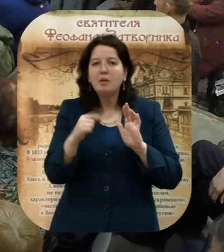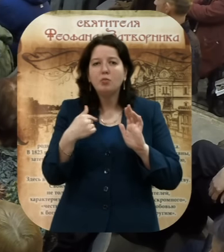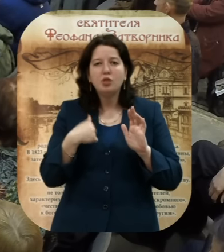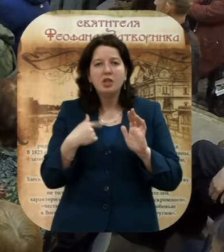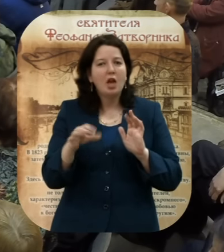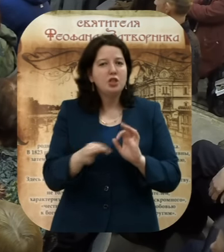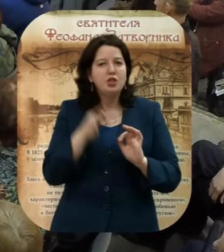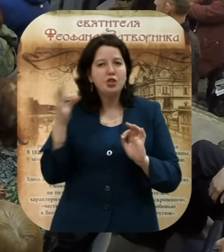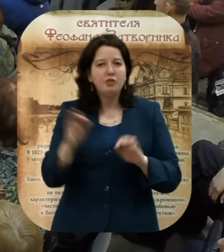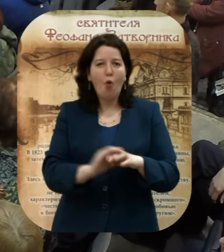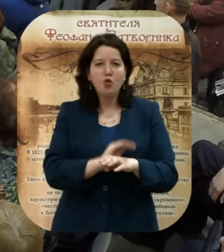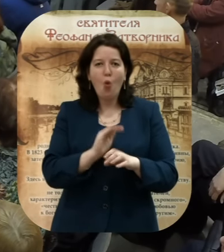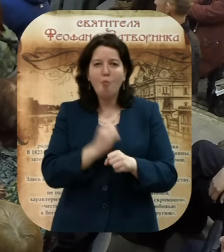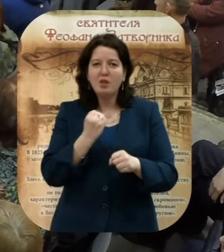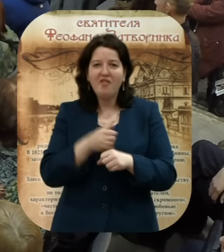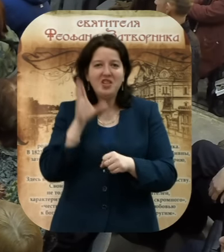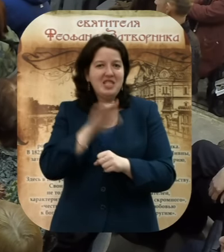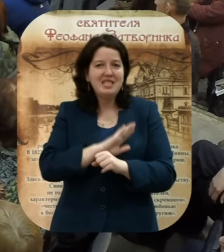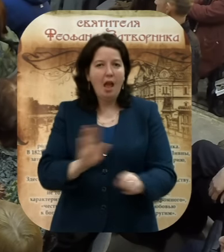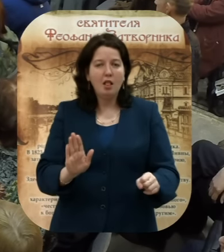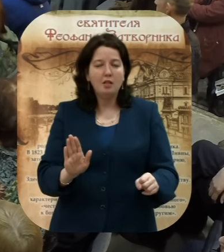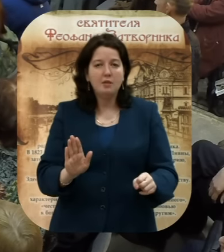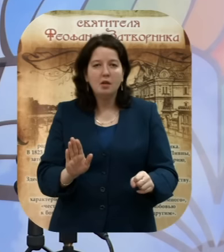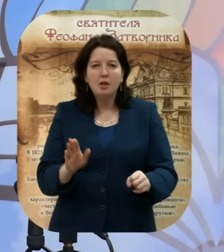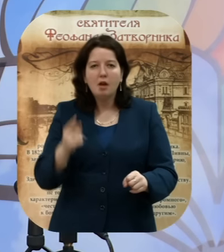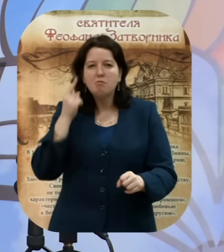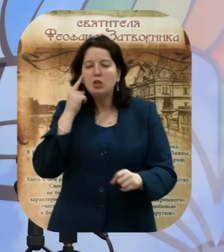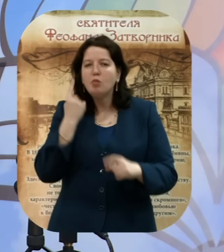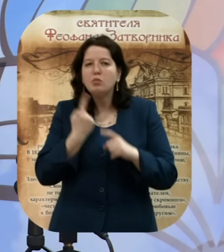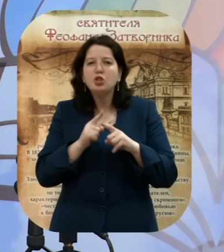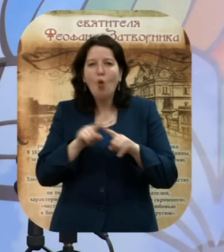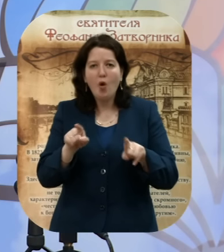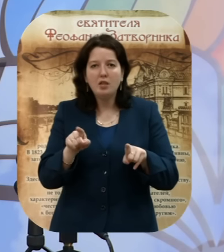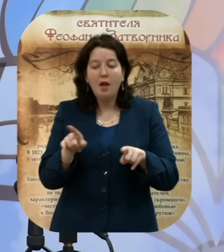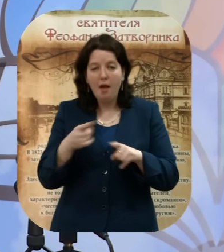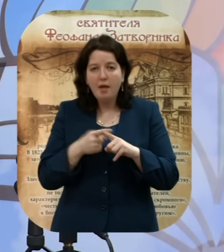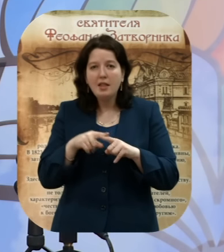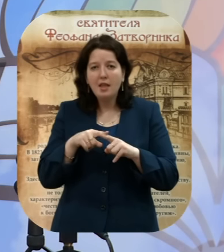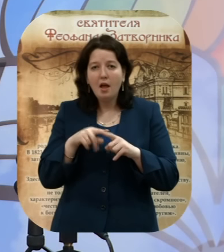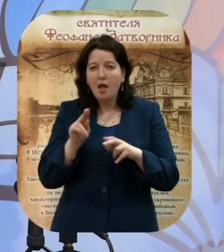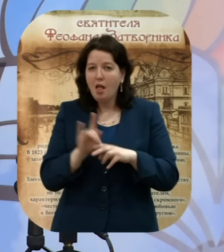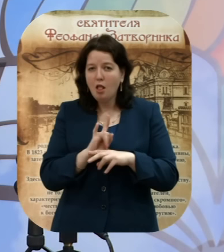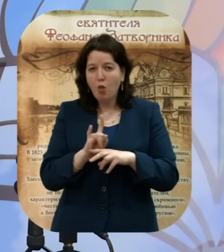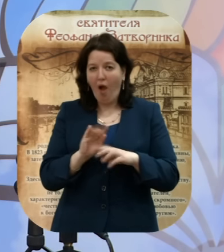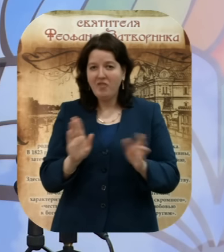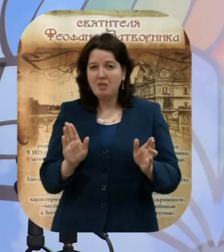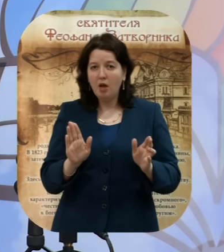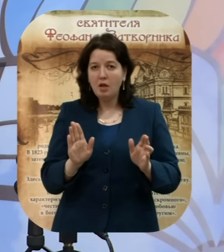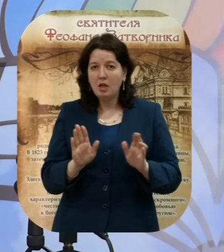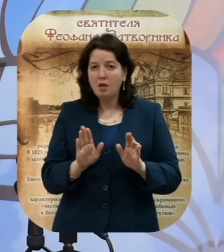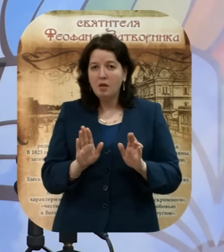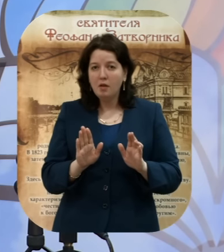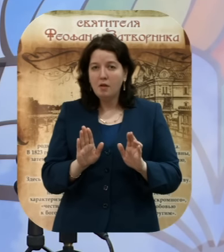сделал». Подумайте, это что такое? Это что, лукавство, да? Господи,